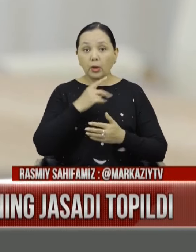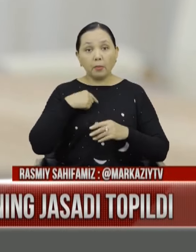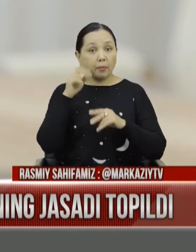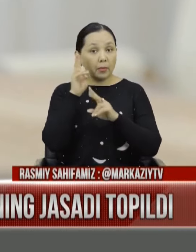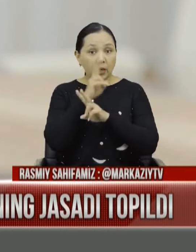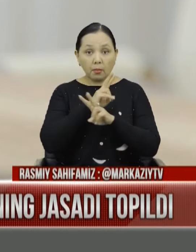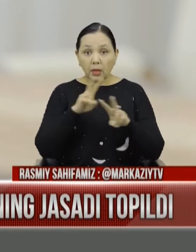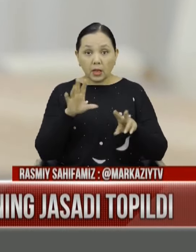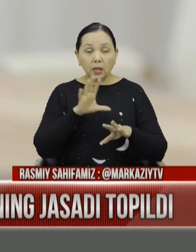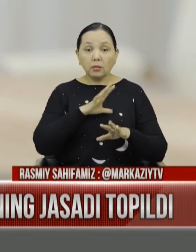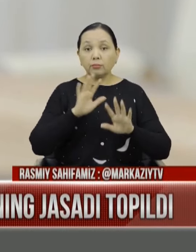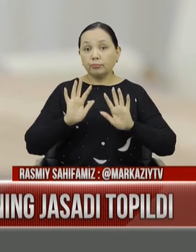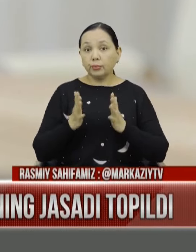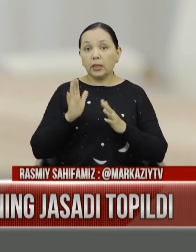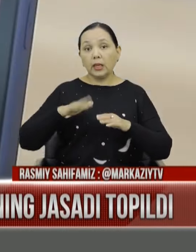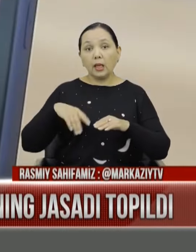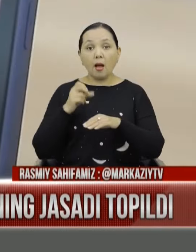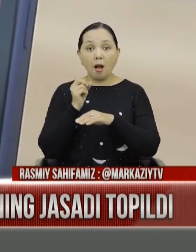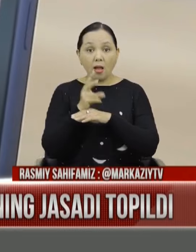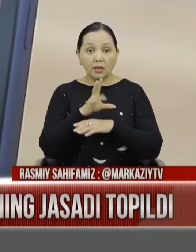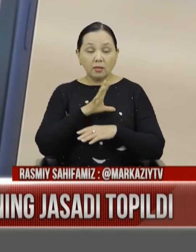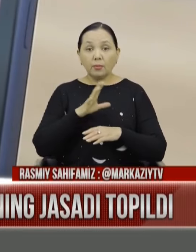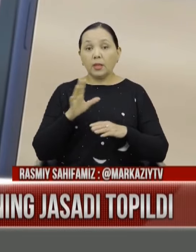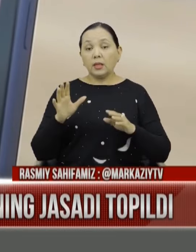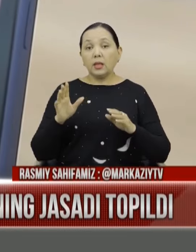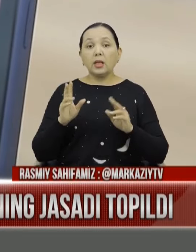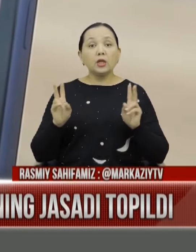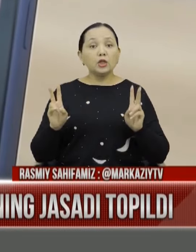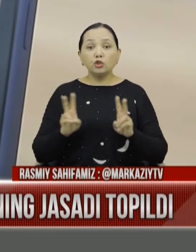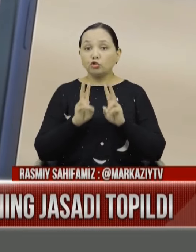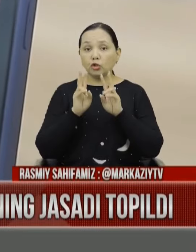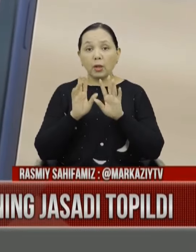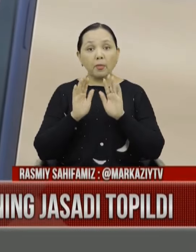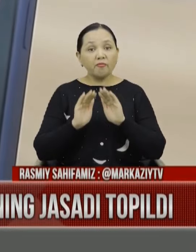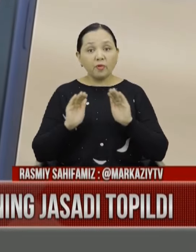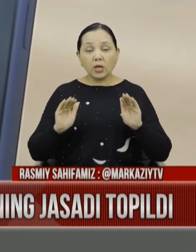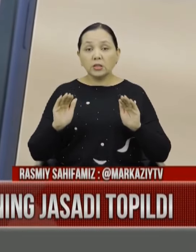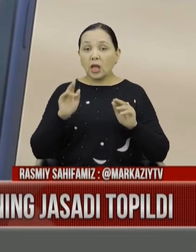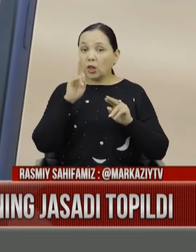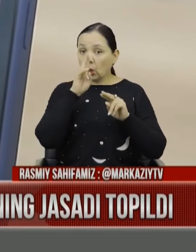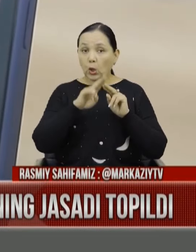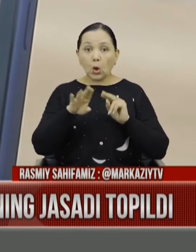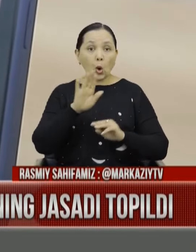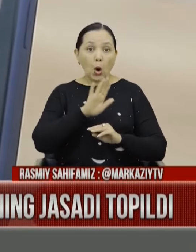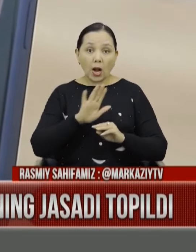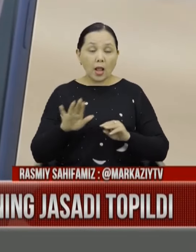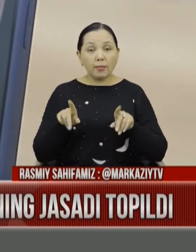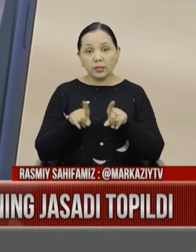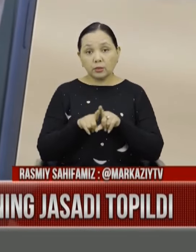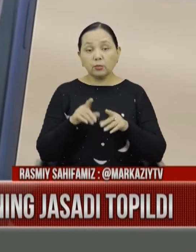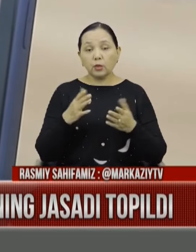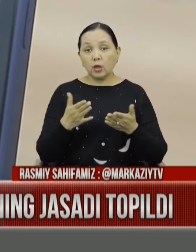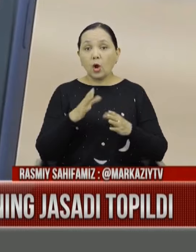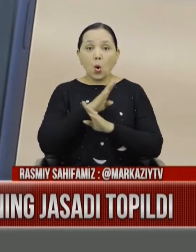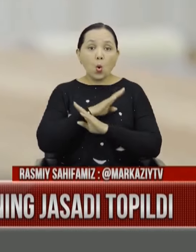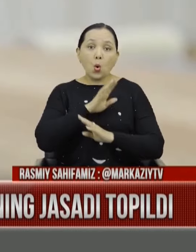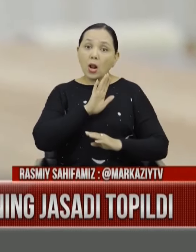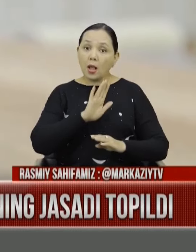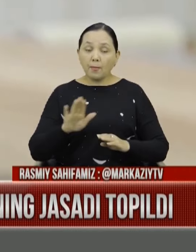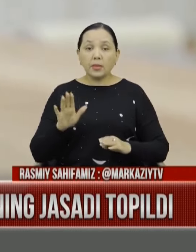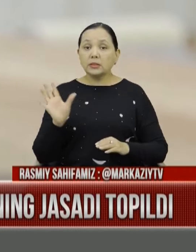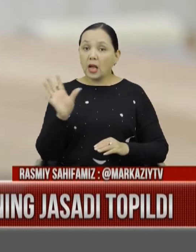keyin uni haydab yordim uydan. Hech kim farzandi yo'qolmasin. Hech kim farzandi bu shaklda o'lmasin.